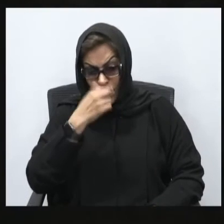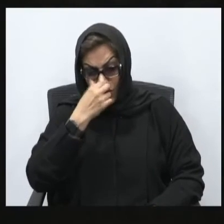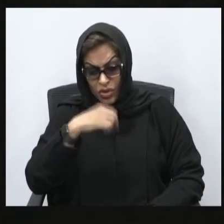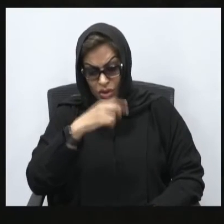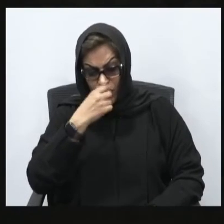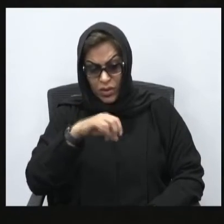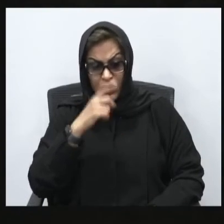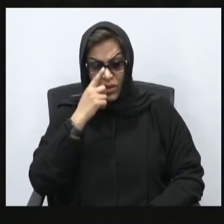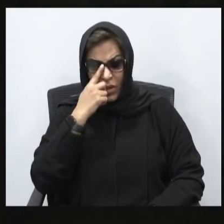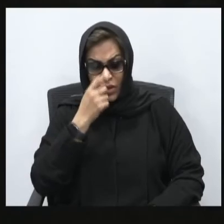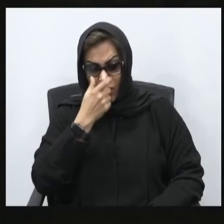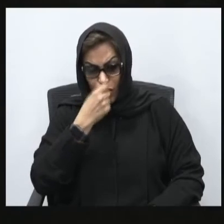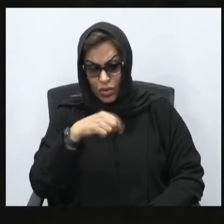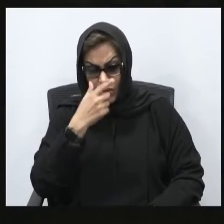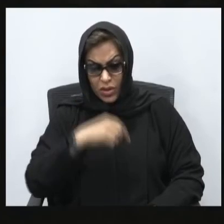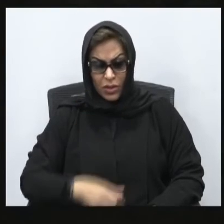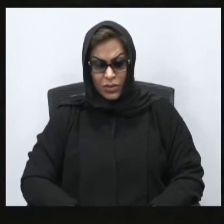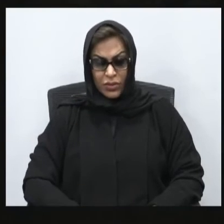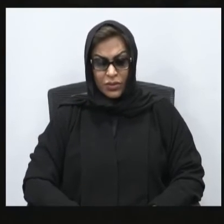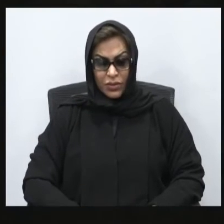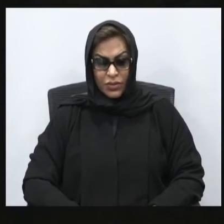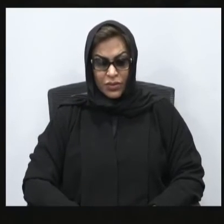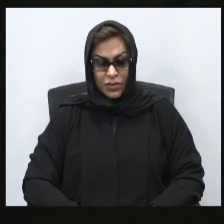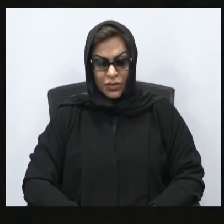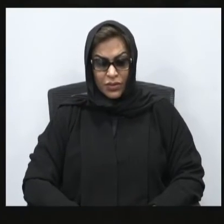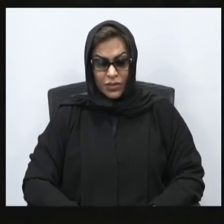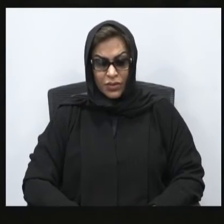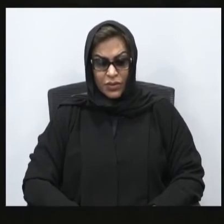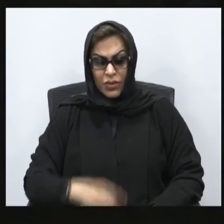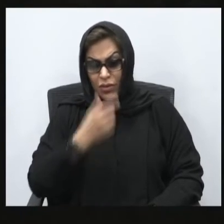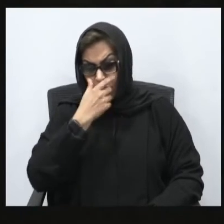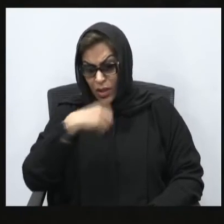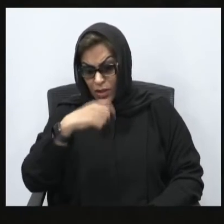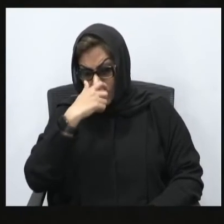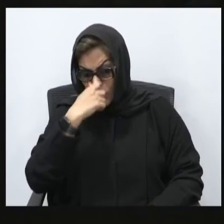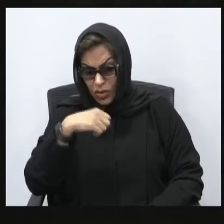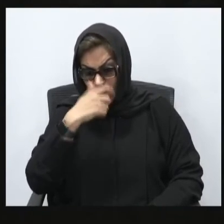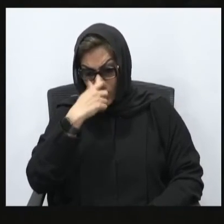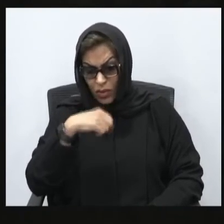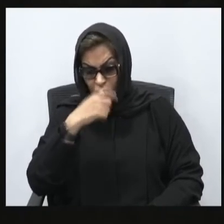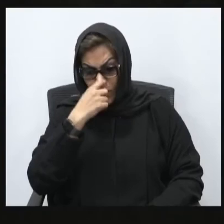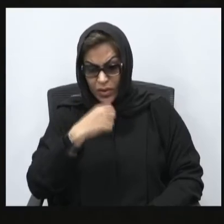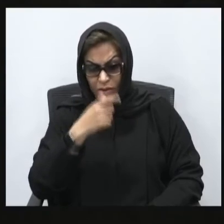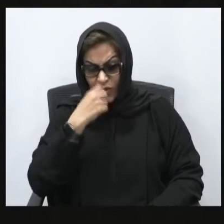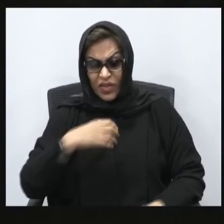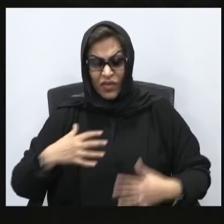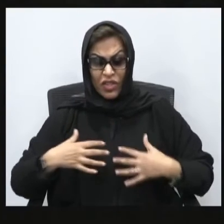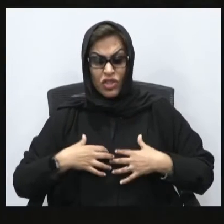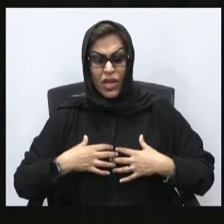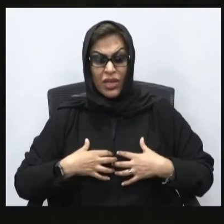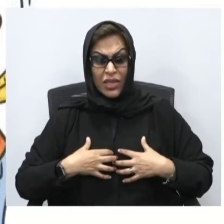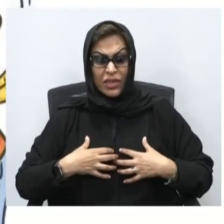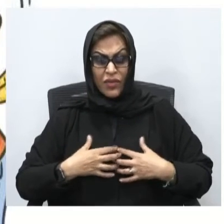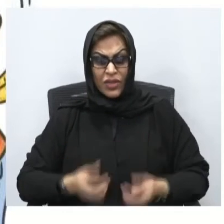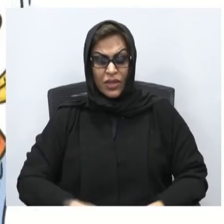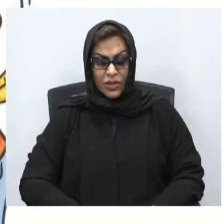اولا بالامراض المعديه يعتبر الرشح والزكام والانفلونزا من الامراض المنتشره في